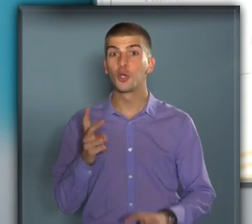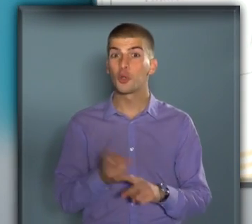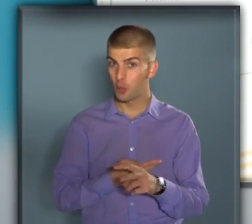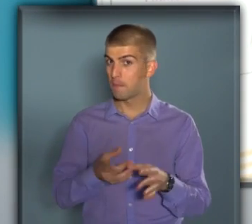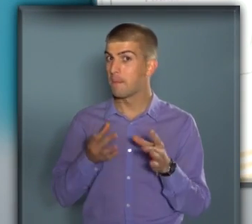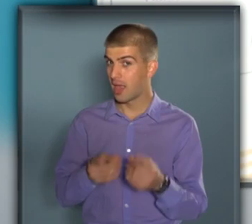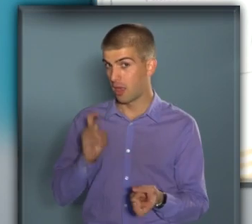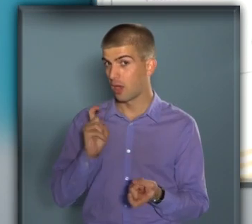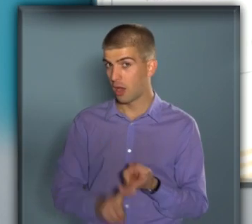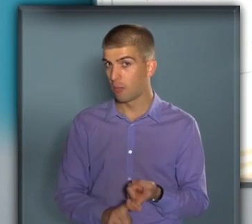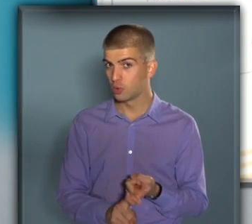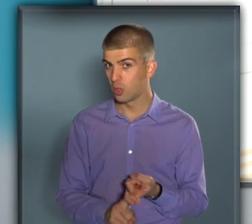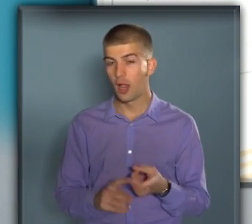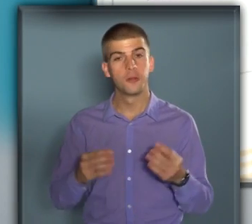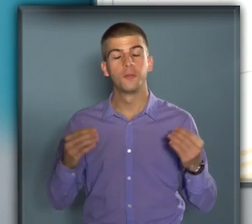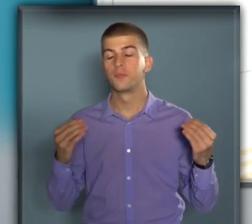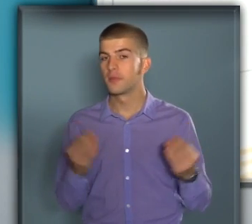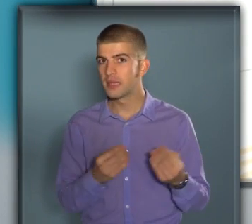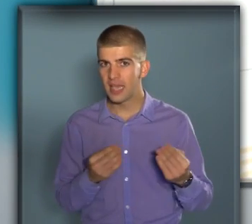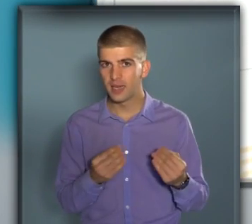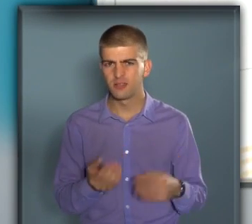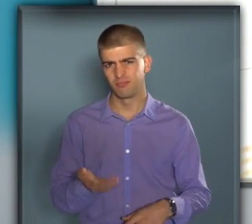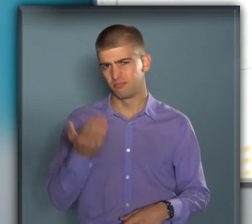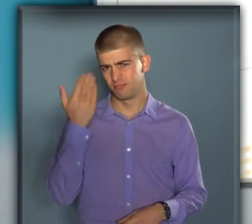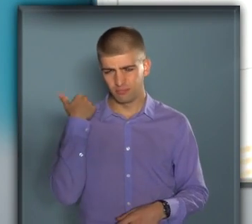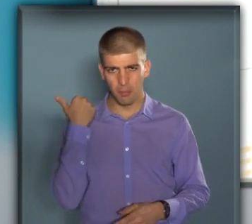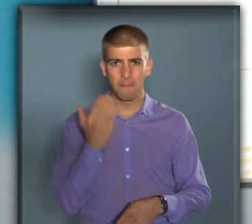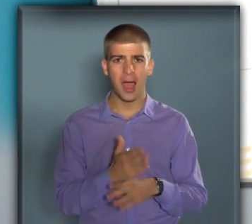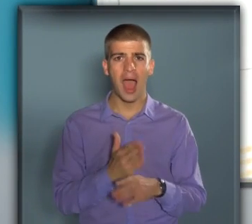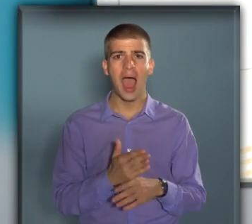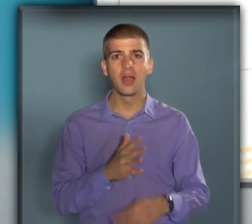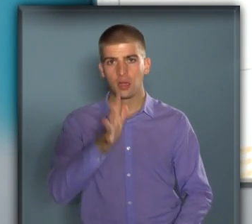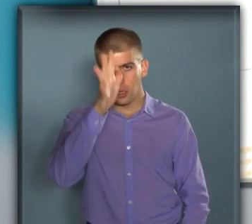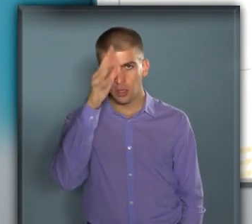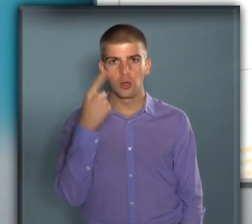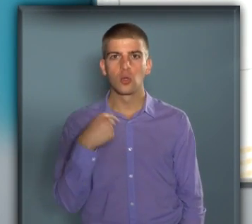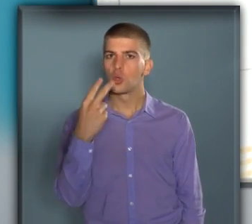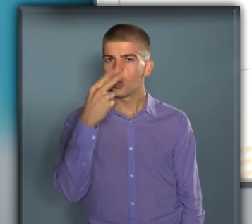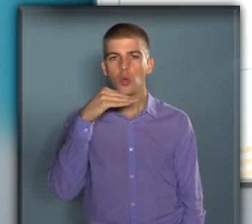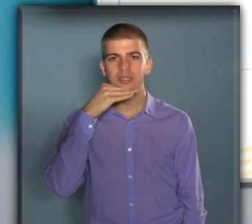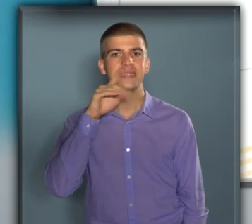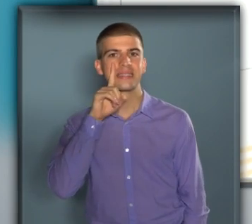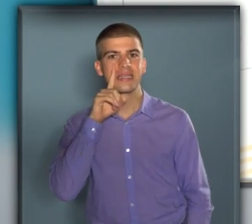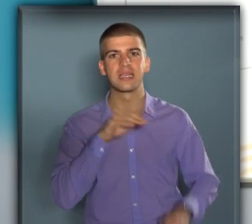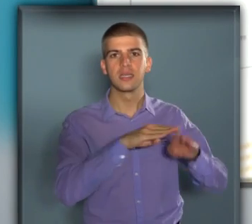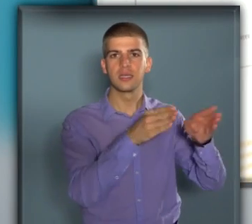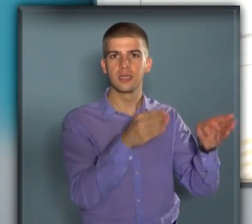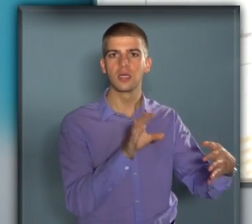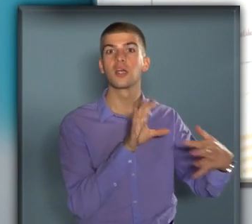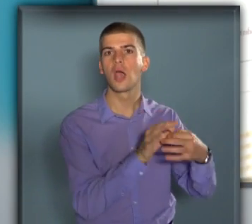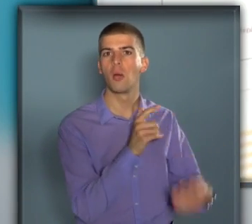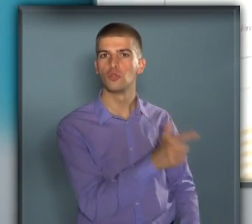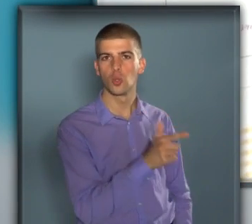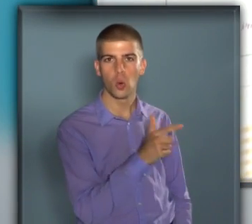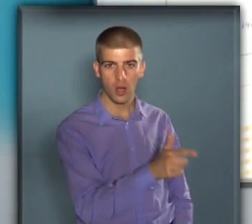kötődik, hiszen már akkor kapcsolatunk volt a Köszivel, először a Köszivel, és az én